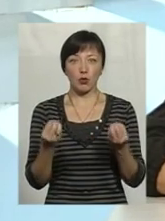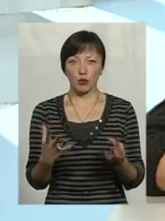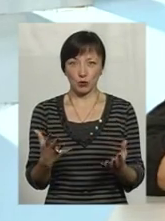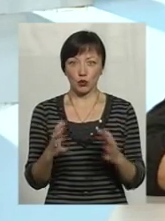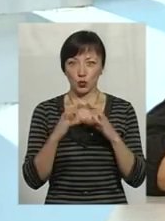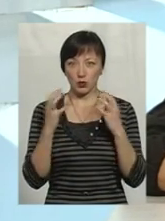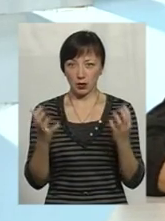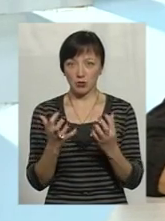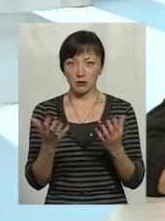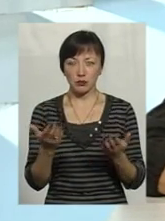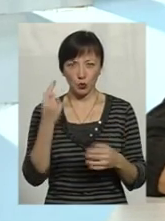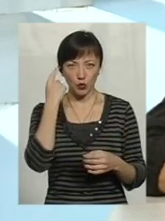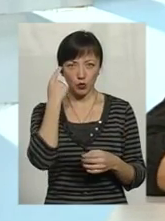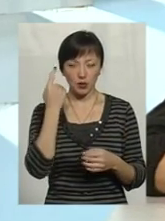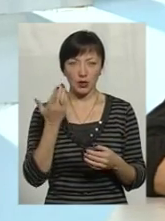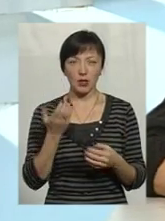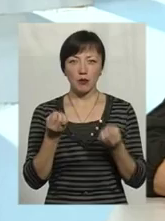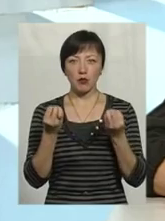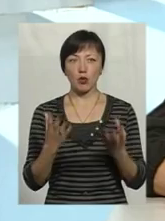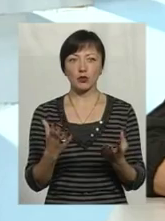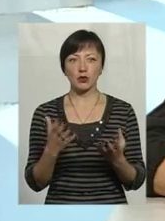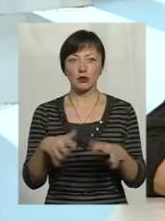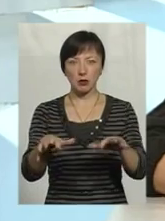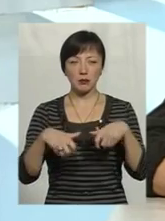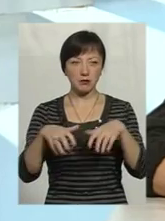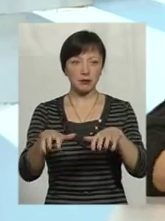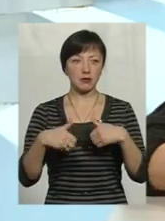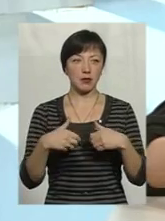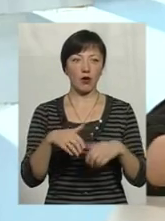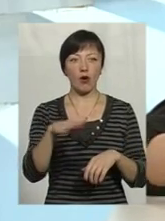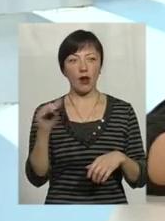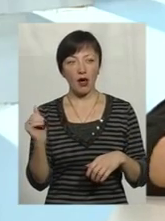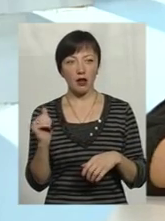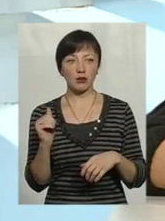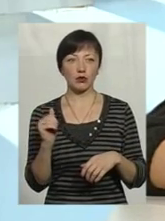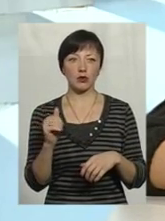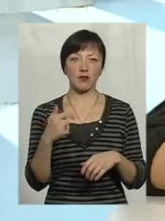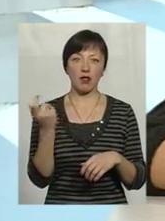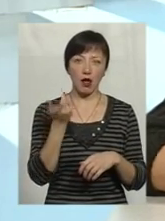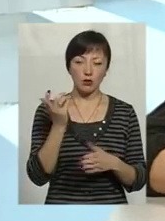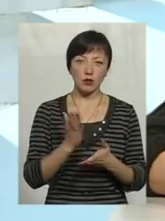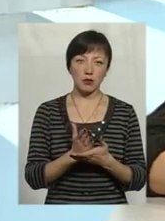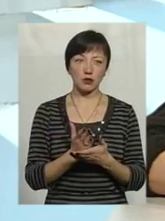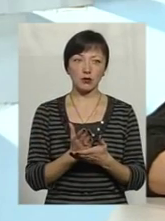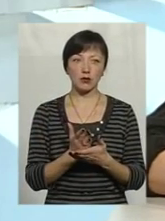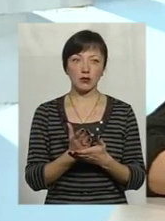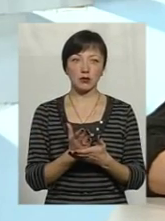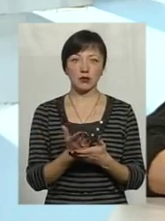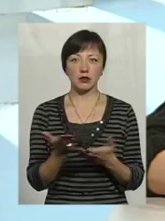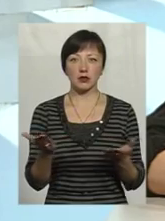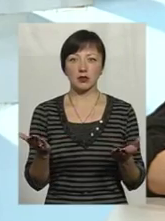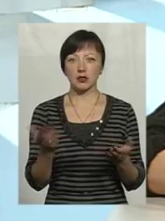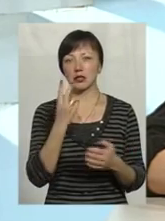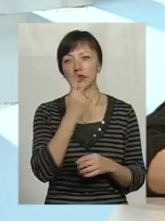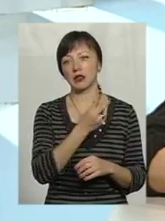тримаєш, правда ж, тако логічно подумати, що ти просто її набрався, береш в оренду, там навіть і власності маєш, і просто на неї виходиш, там час від